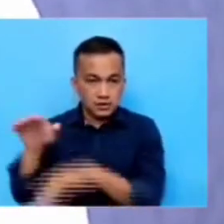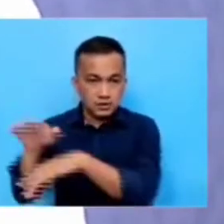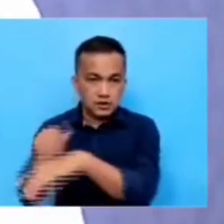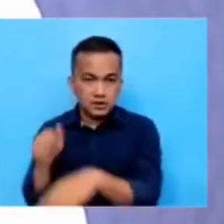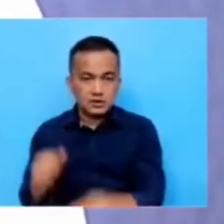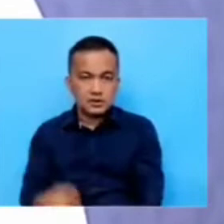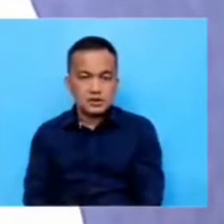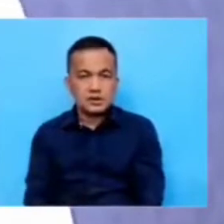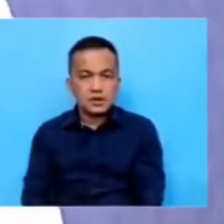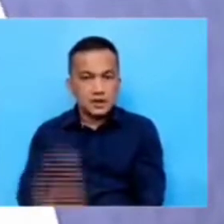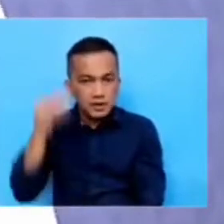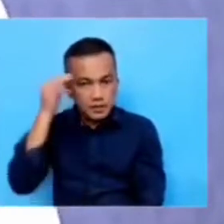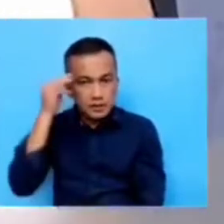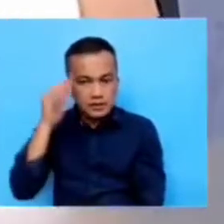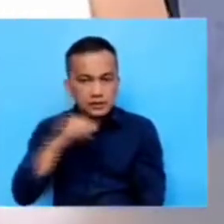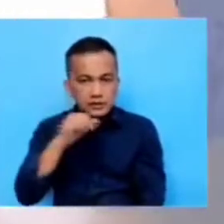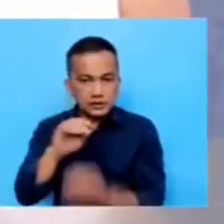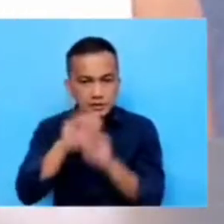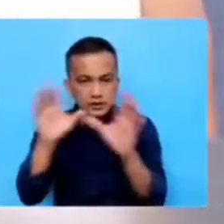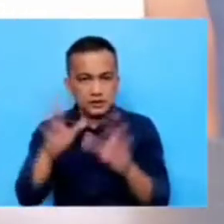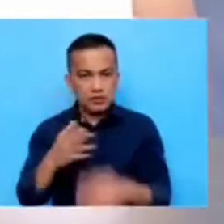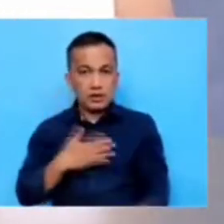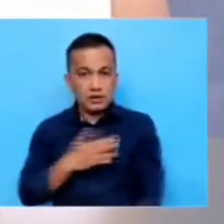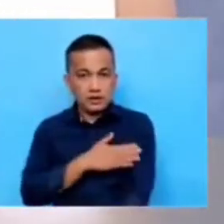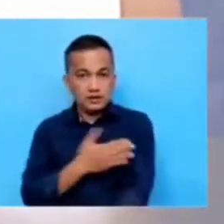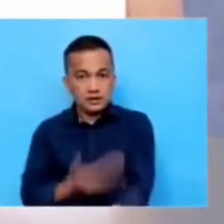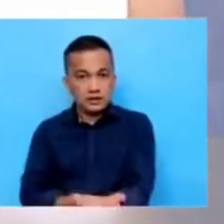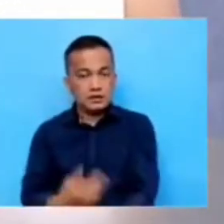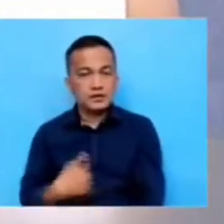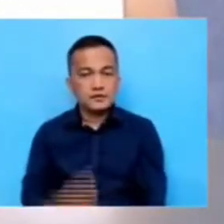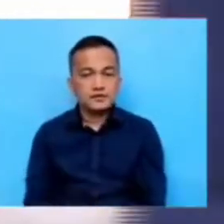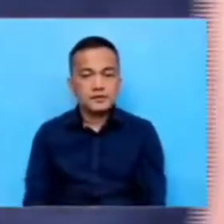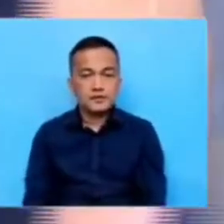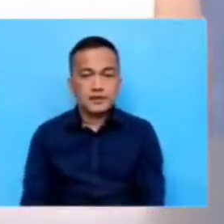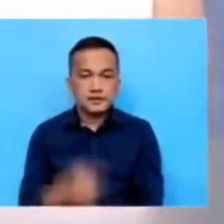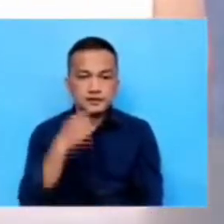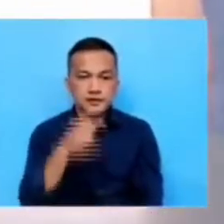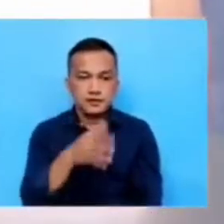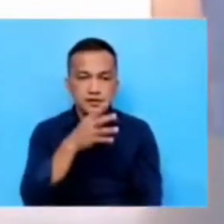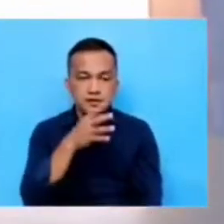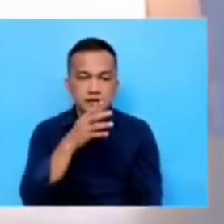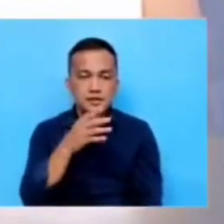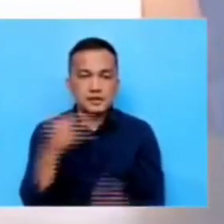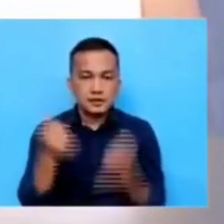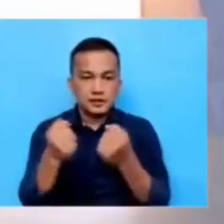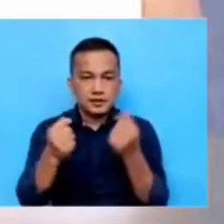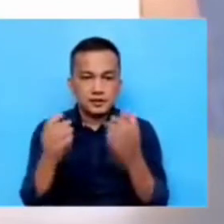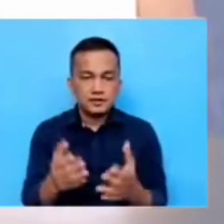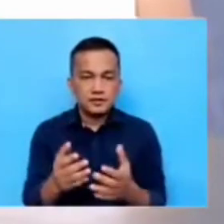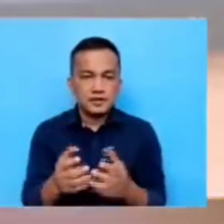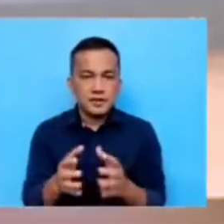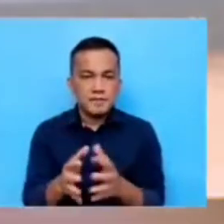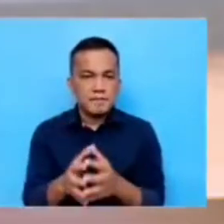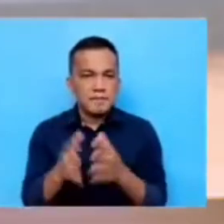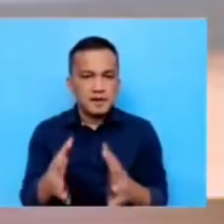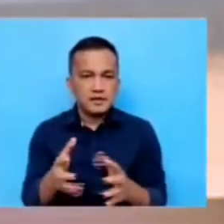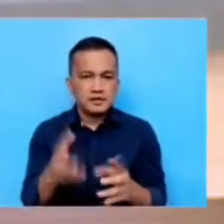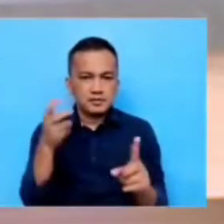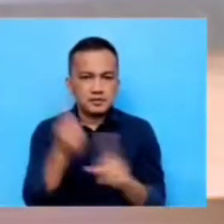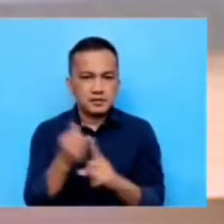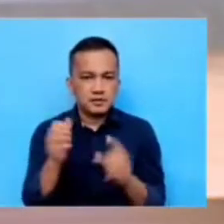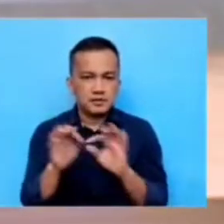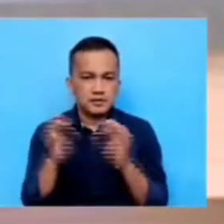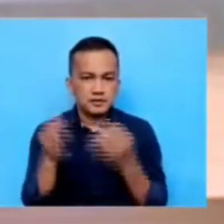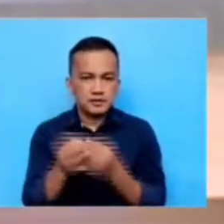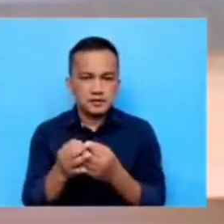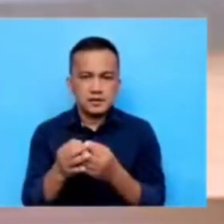clear yung mind ko kasi anak ko eh. Giit pa ng ina ng SUV driver. Sobra nang naapektuhan ang kanilang pamilya sa mga naglalabas